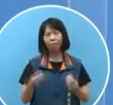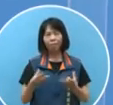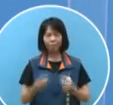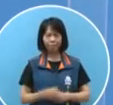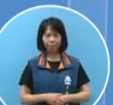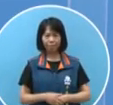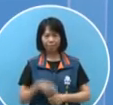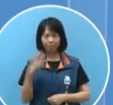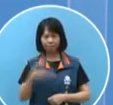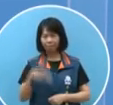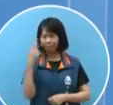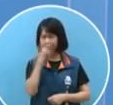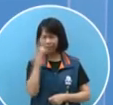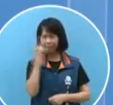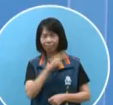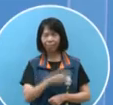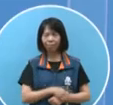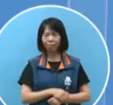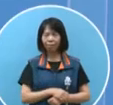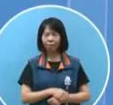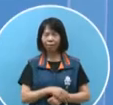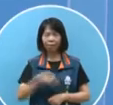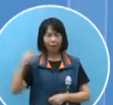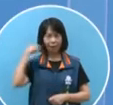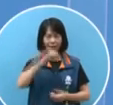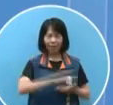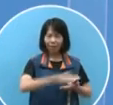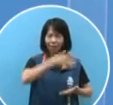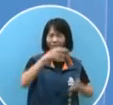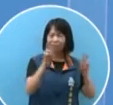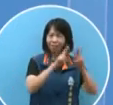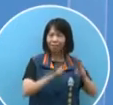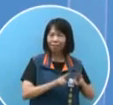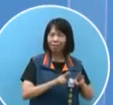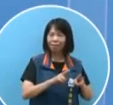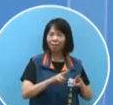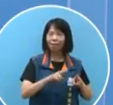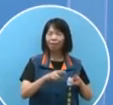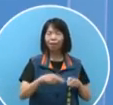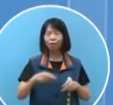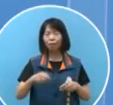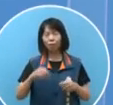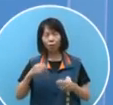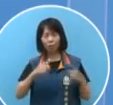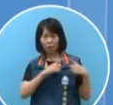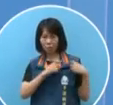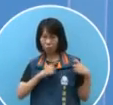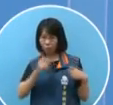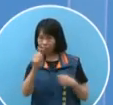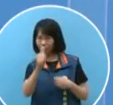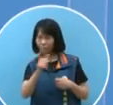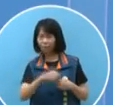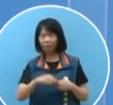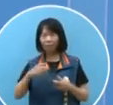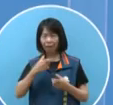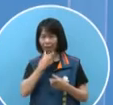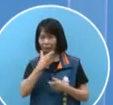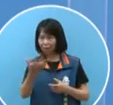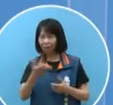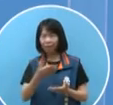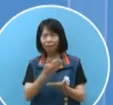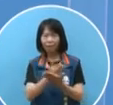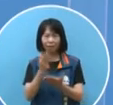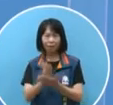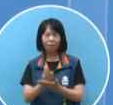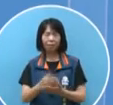生局持续召开例行性的防疫记者会。县长徐正卫在记者会当中说明了7月8号莫德纳疫苗接种地点以及